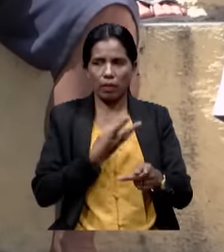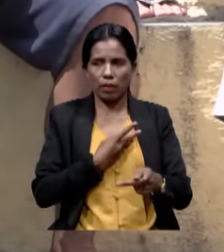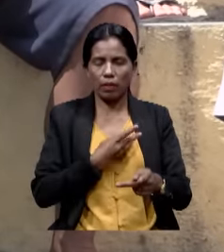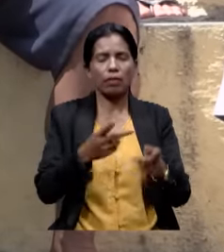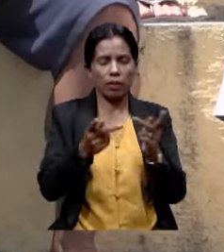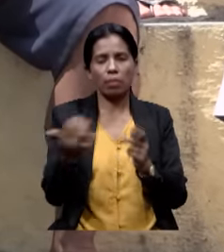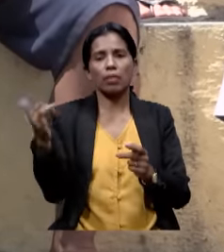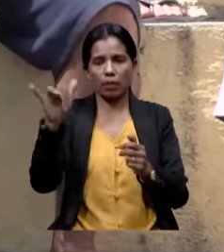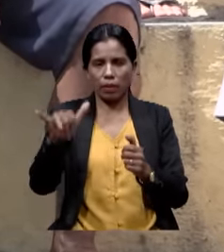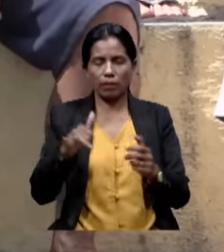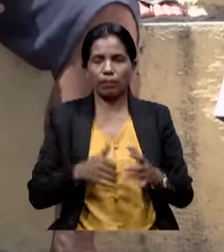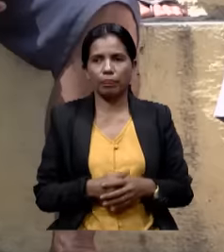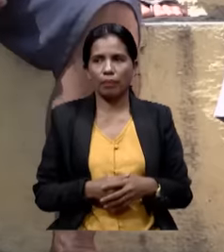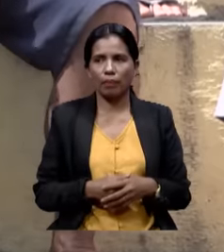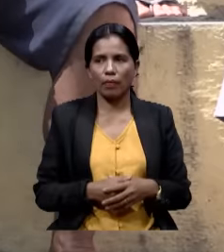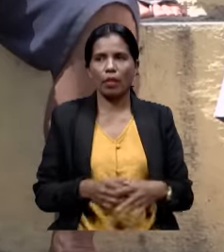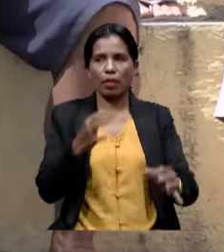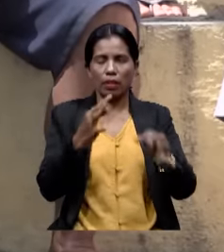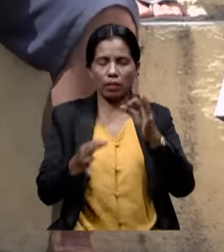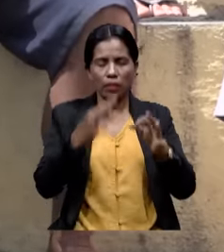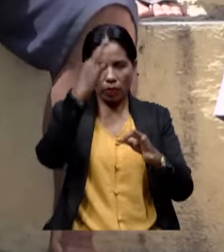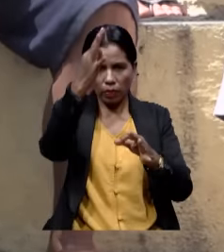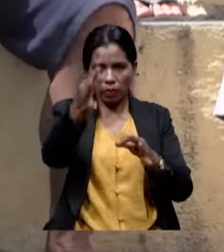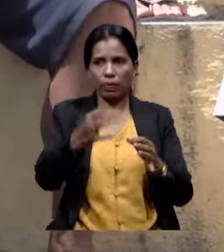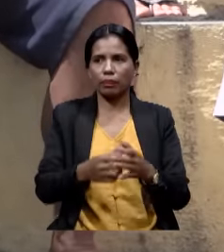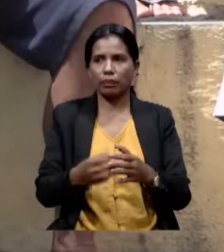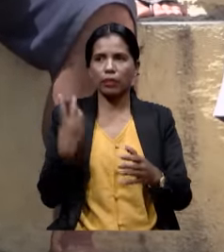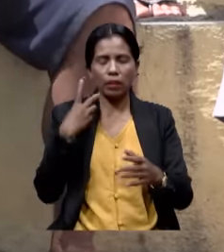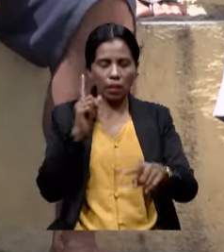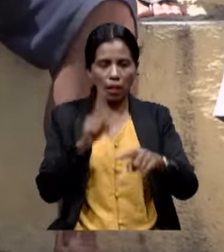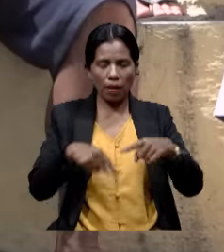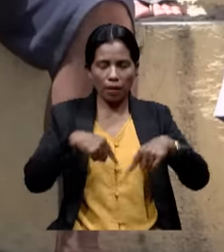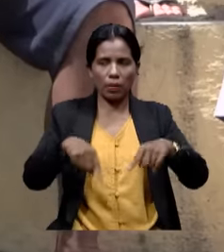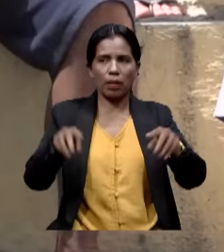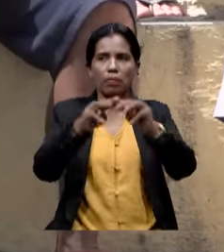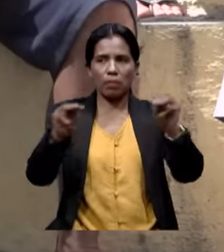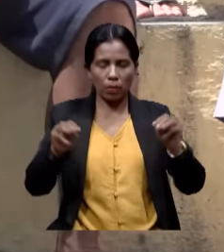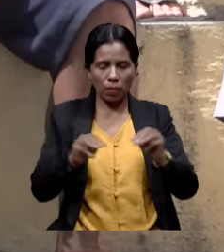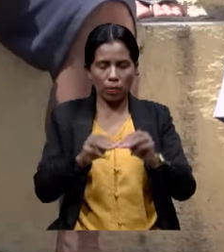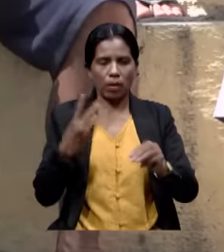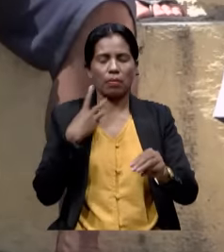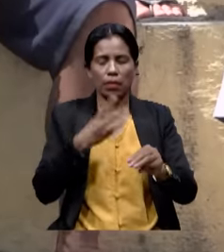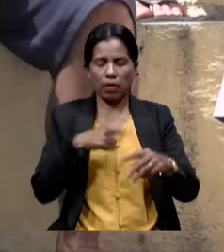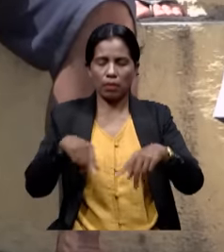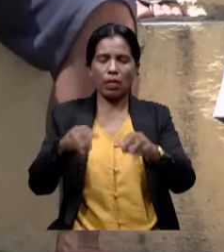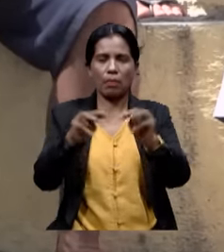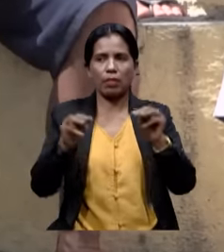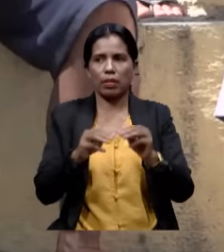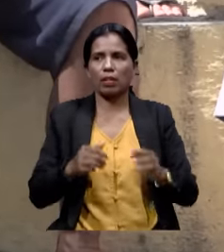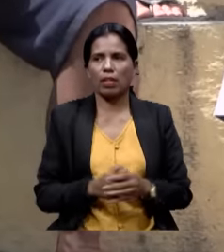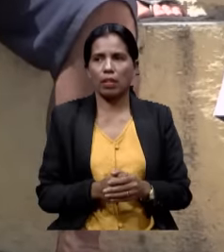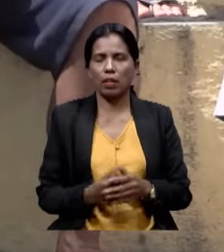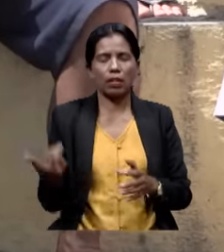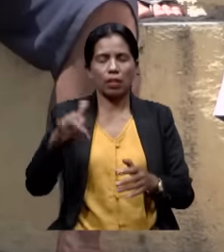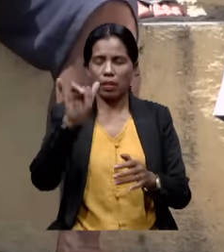sirane ne be kare ka ba meru sirane bele be bay amne fati le li municipal le sir dikesa ba kala kampanye sirane sir